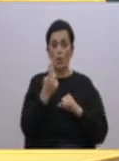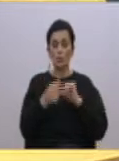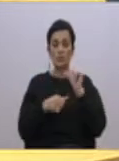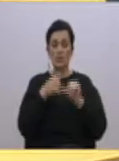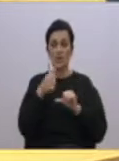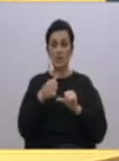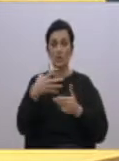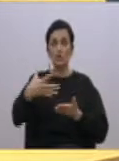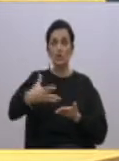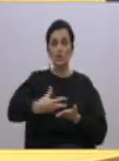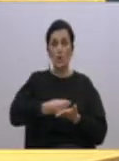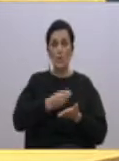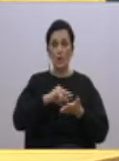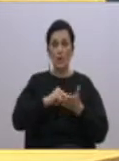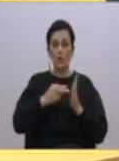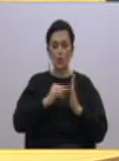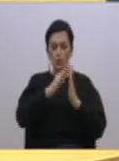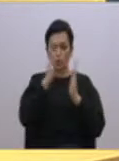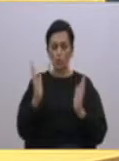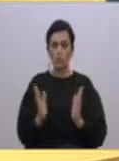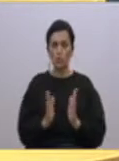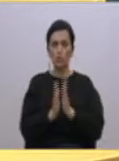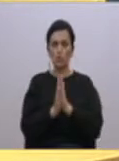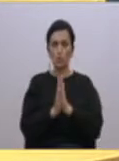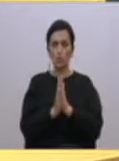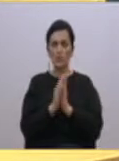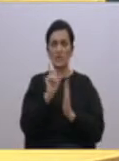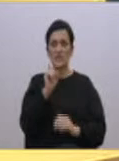წლის შემოსავლების გეგმა სულ განისაზღვრა